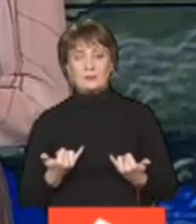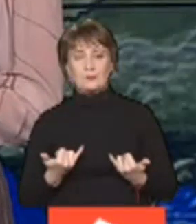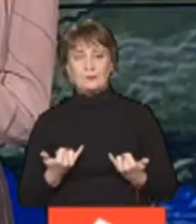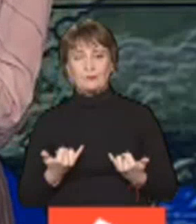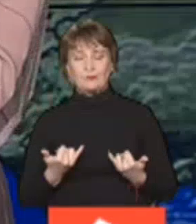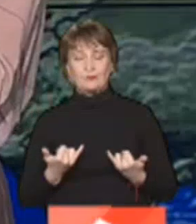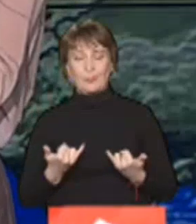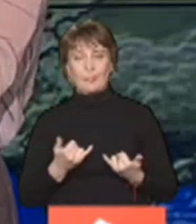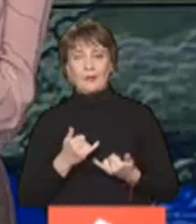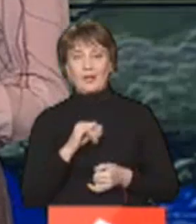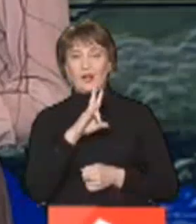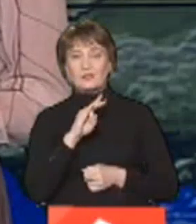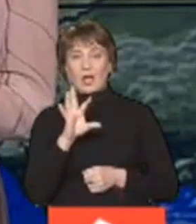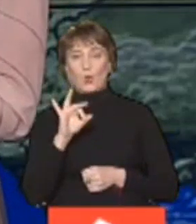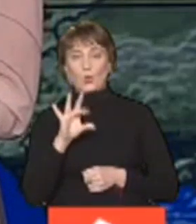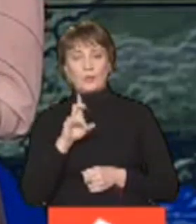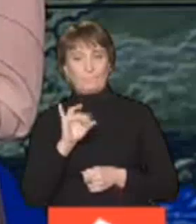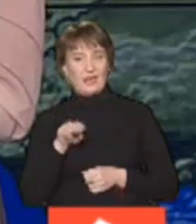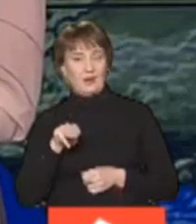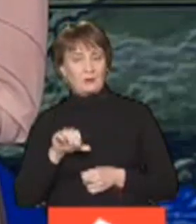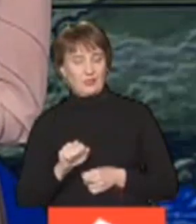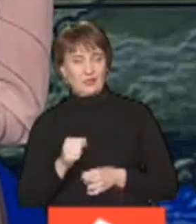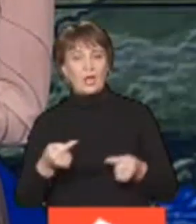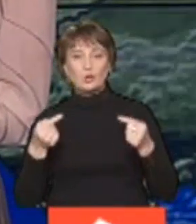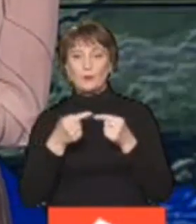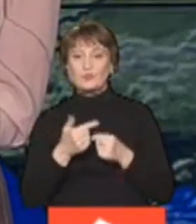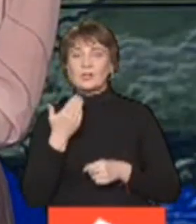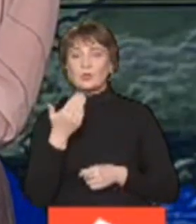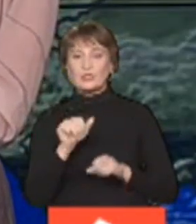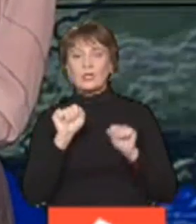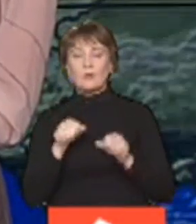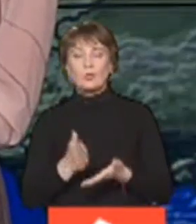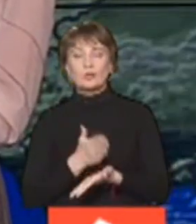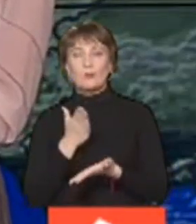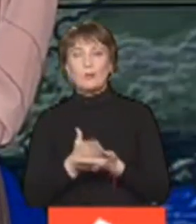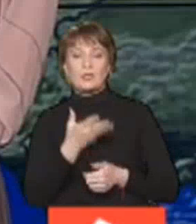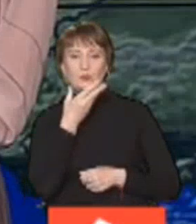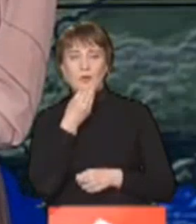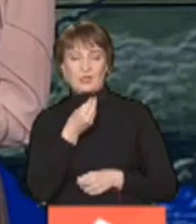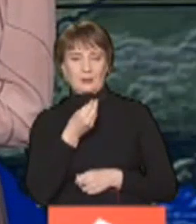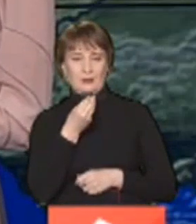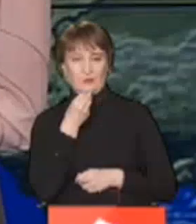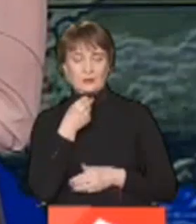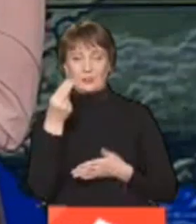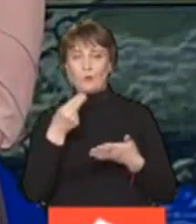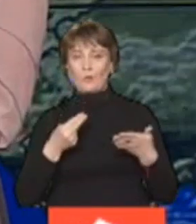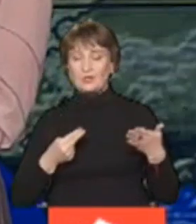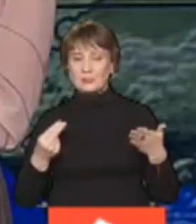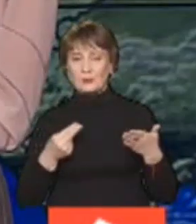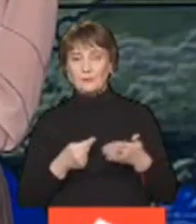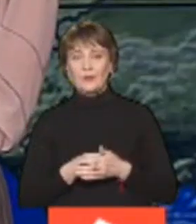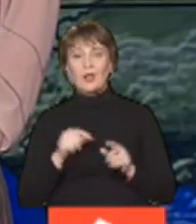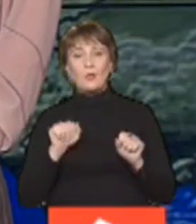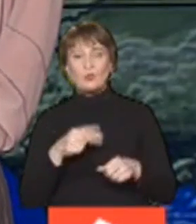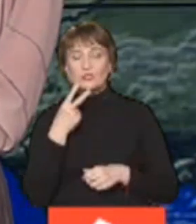на орбіті, відповідно, навколо Землі, і відповідно до них ми можемо мати таку красиву анімацію супутникову. І ось тут